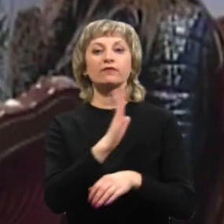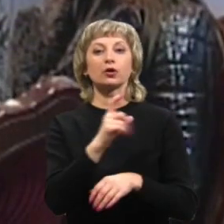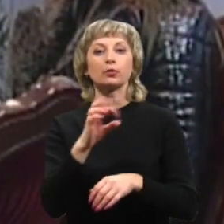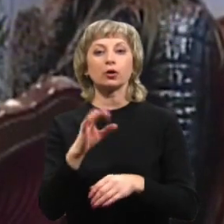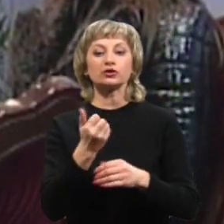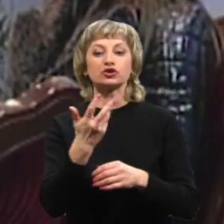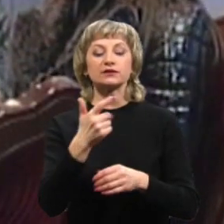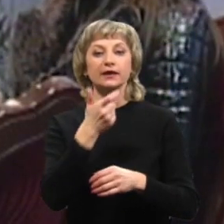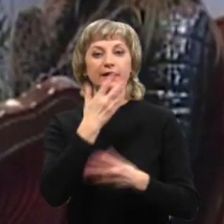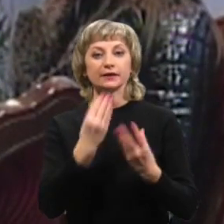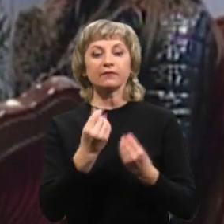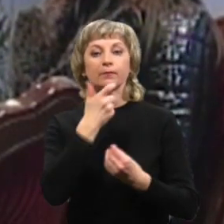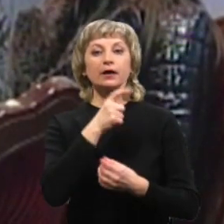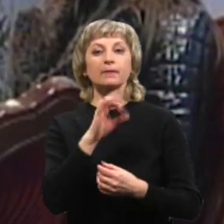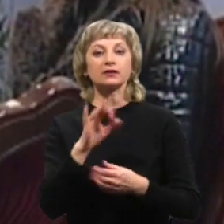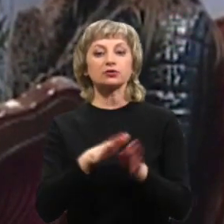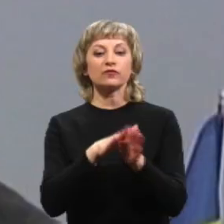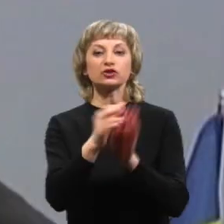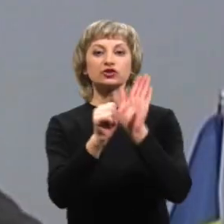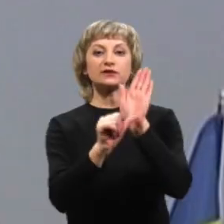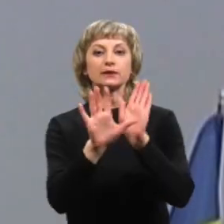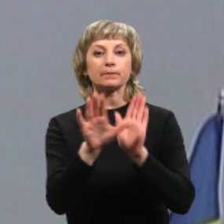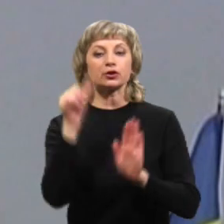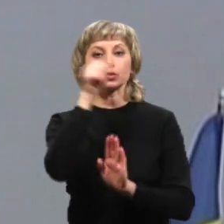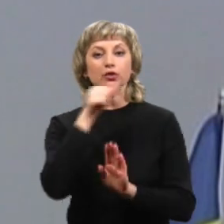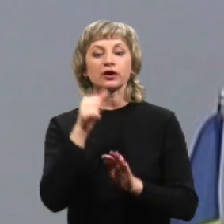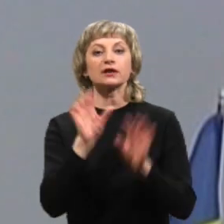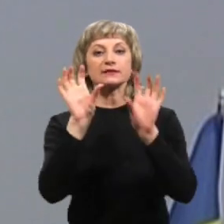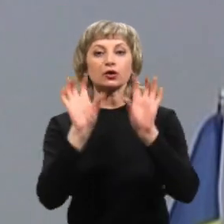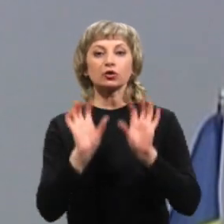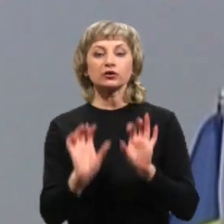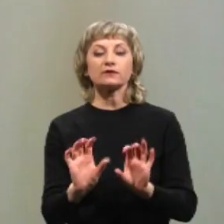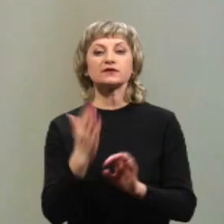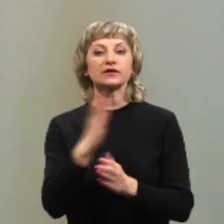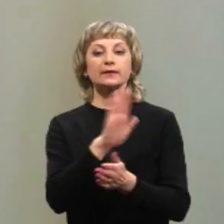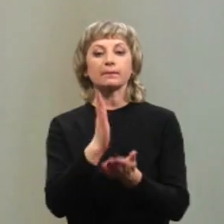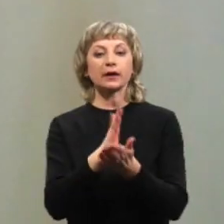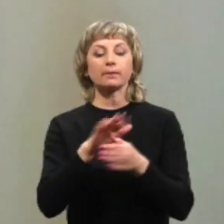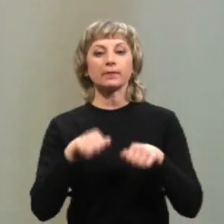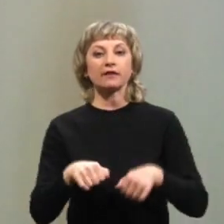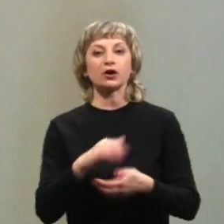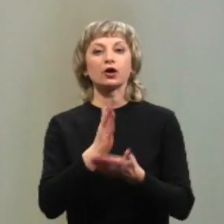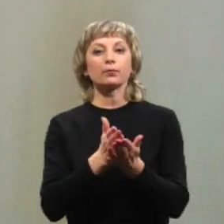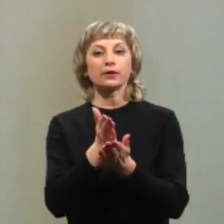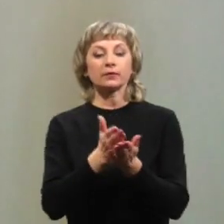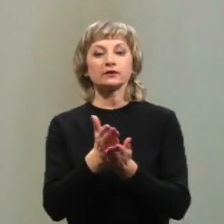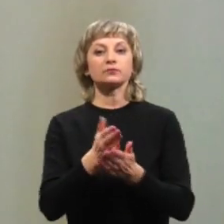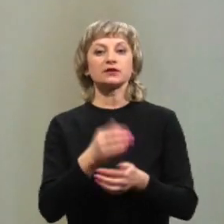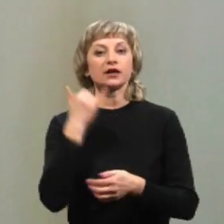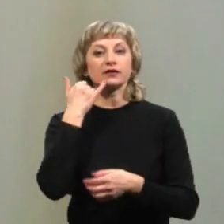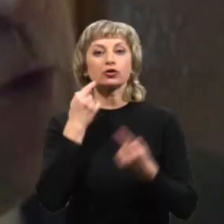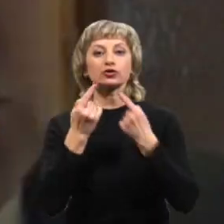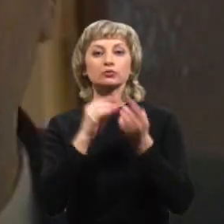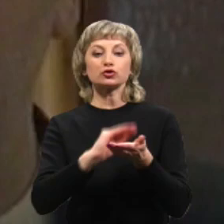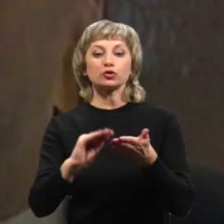кілька днів пану Хмелецькому виповниться 65 років. Згідно з чинним законодавством, він не має права далі обіймати свою посаду. У телефонній розмові